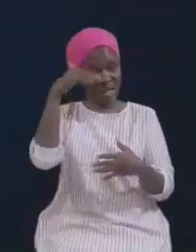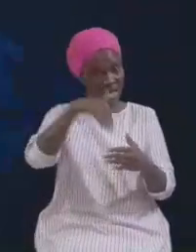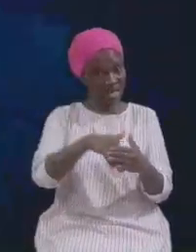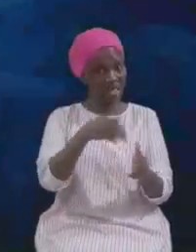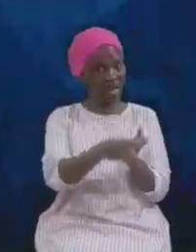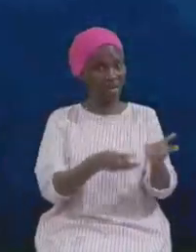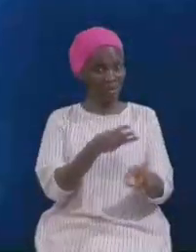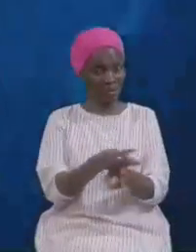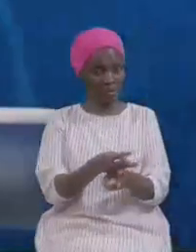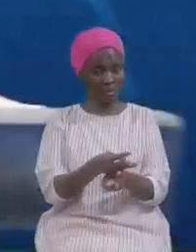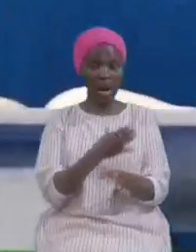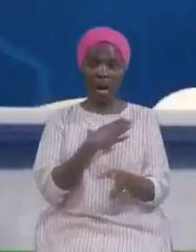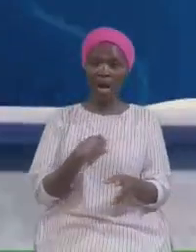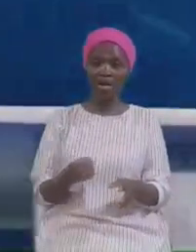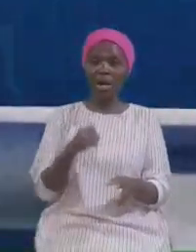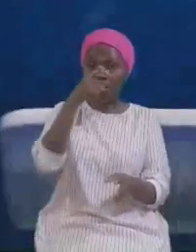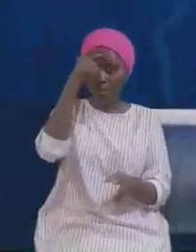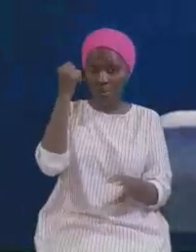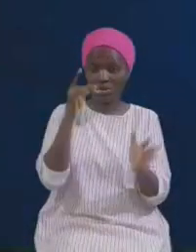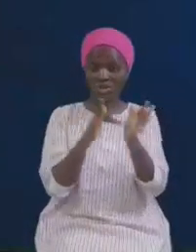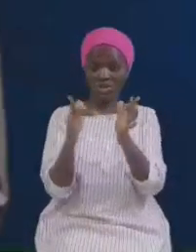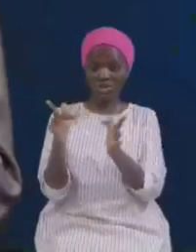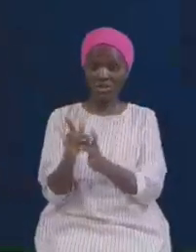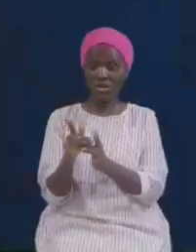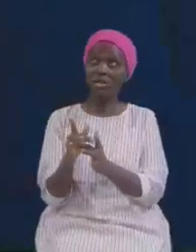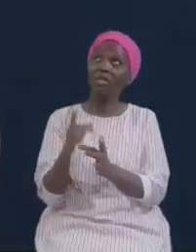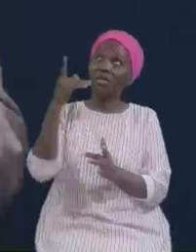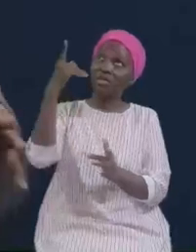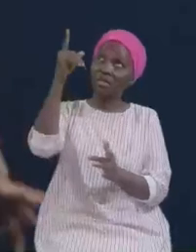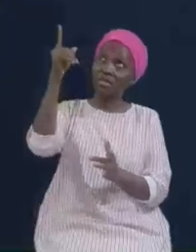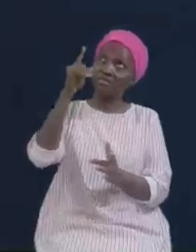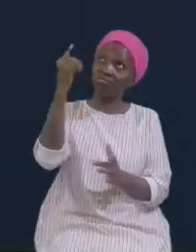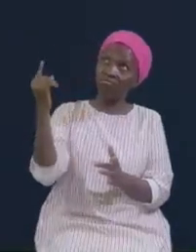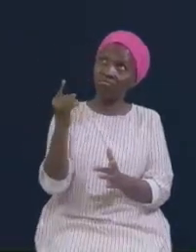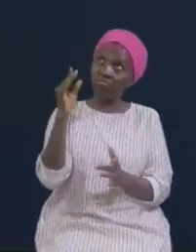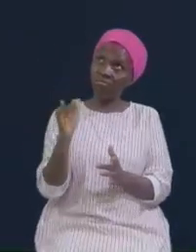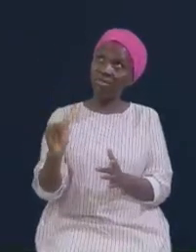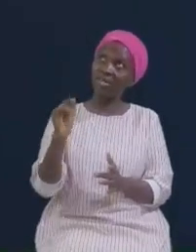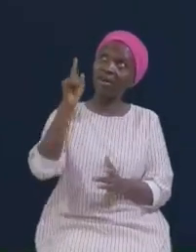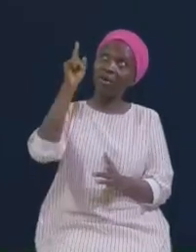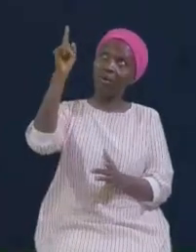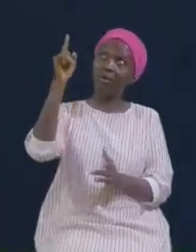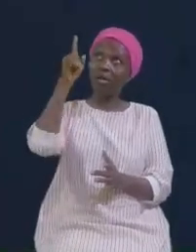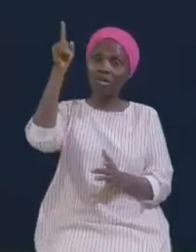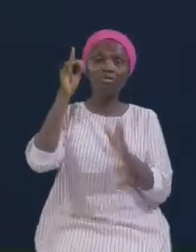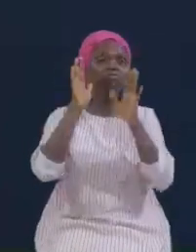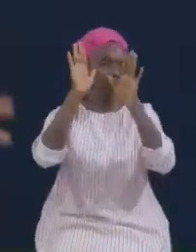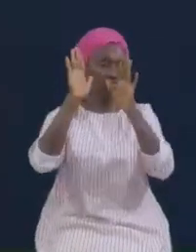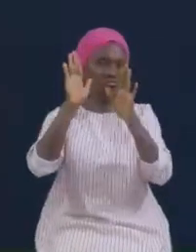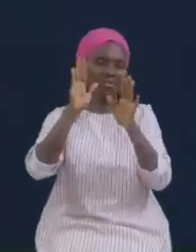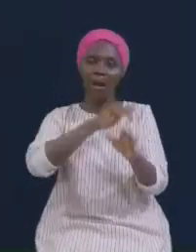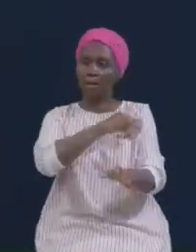ne vienne dans le monde. Et parce que Jésus, l'Éternel, il est merveilleux, il est